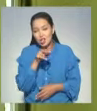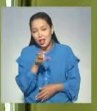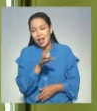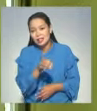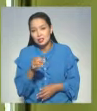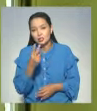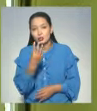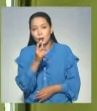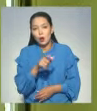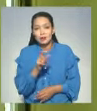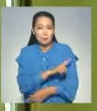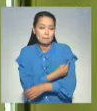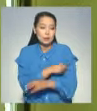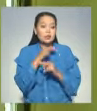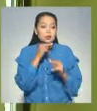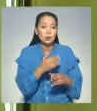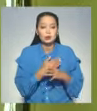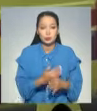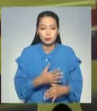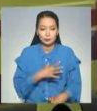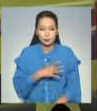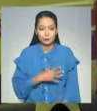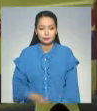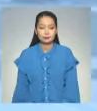24 адам медициналық көмекке жүгінді.